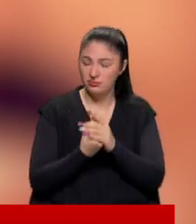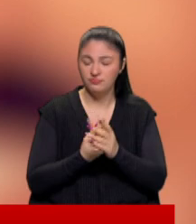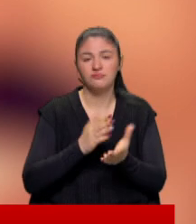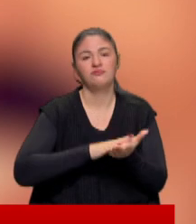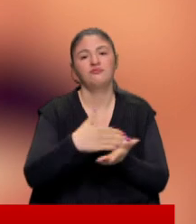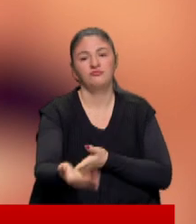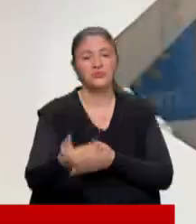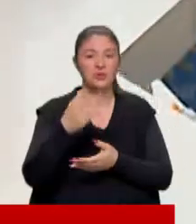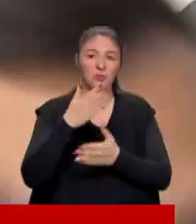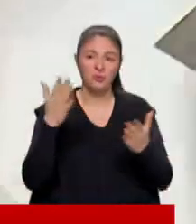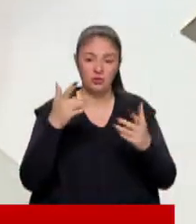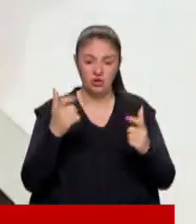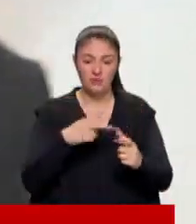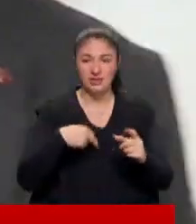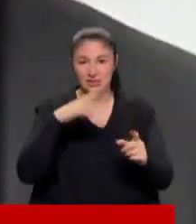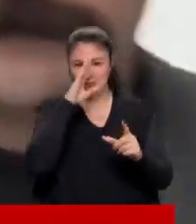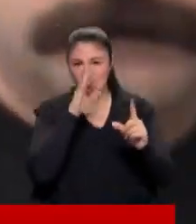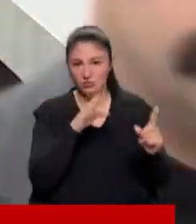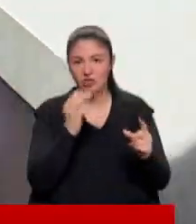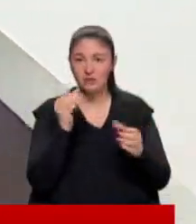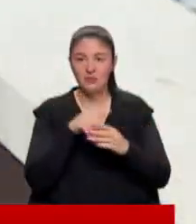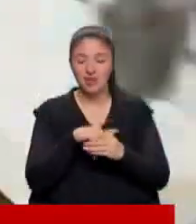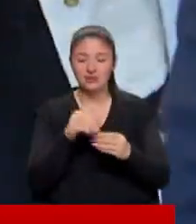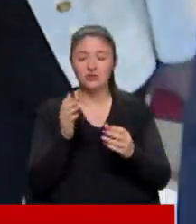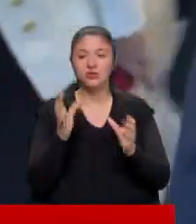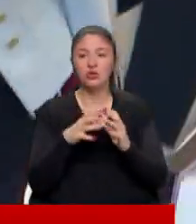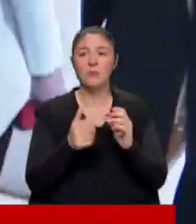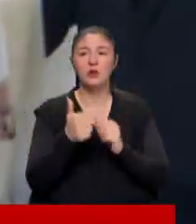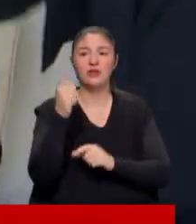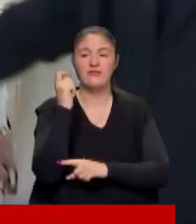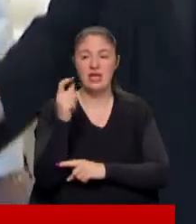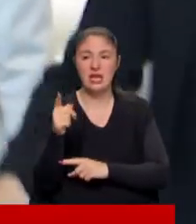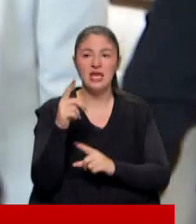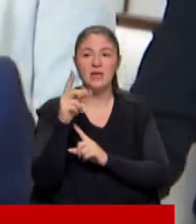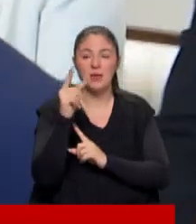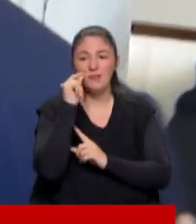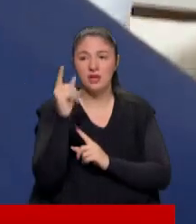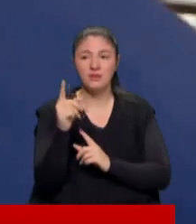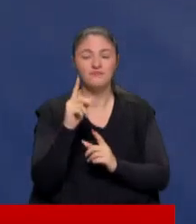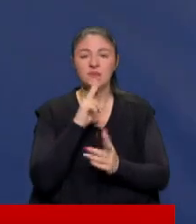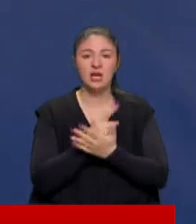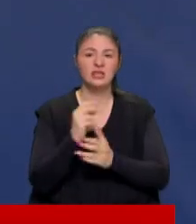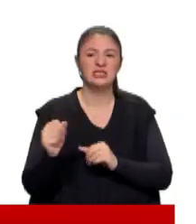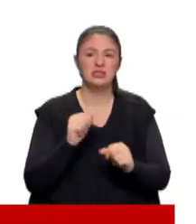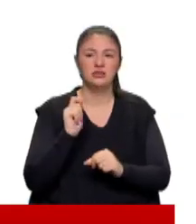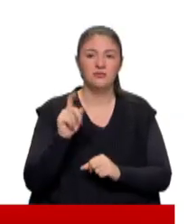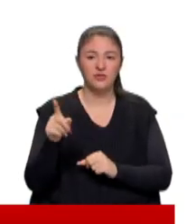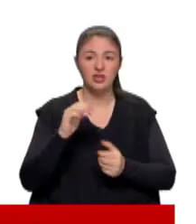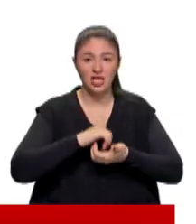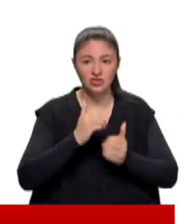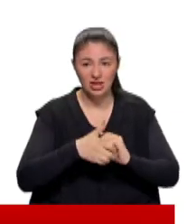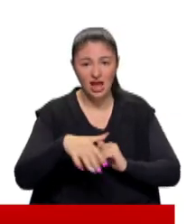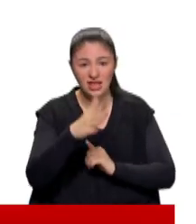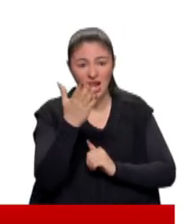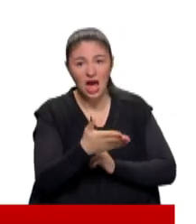etti. İstanbul Büyükşehir Belediyesi İyi Parti Grup Başkan Vekili İbrahim Özkan da karara tepki gösterdi.